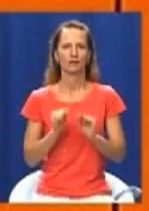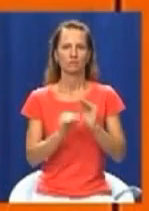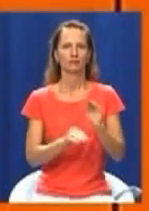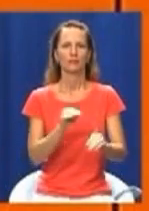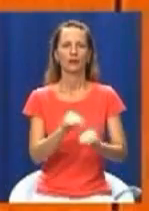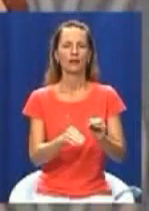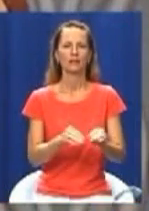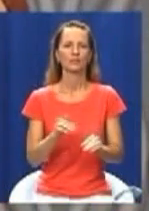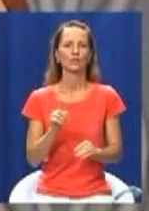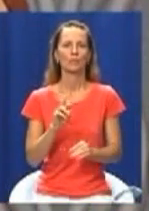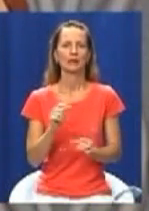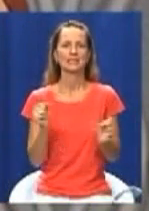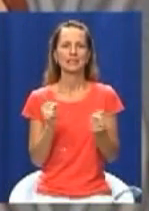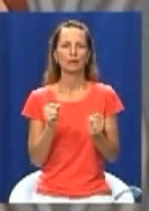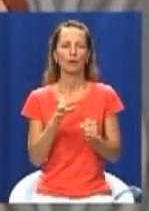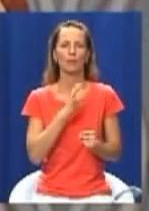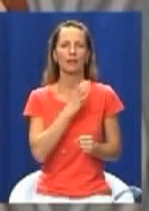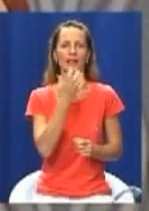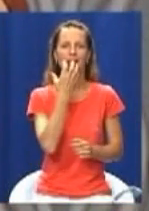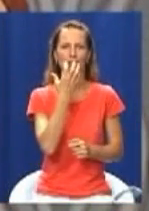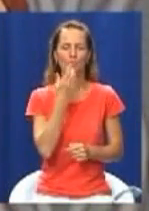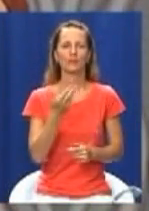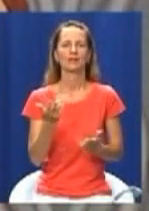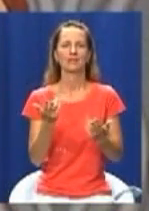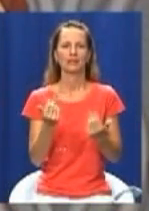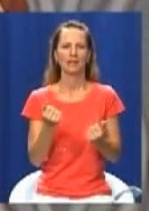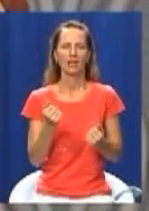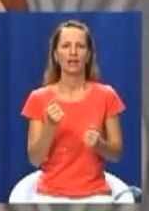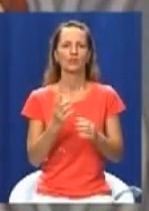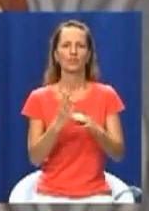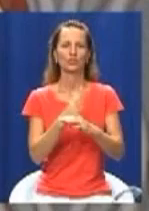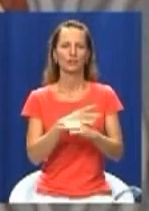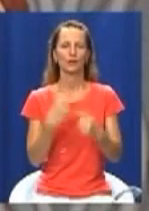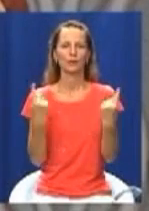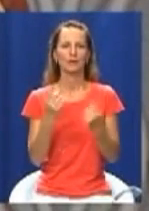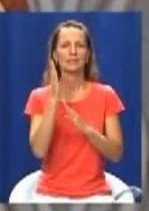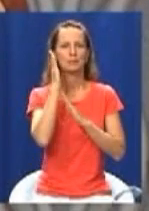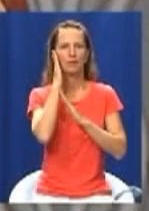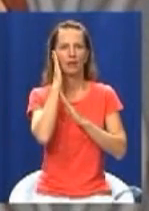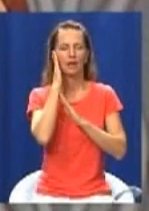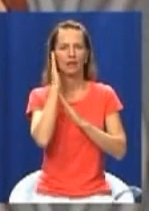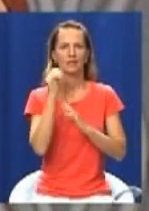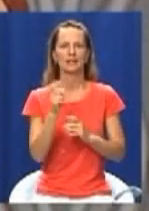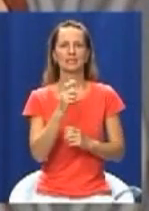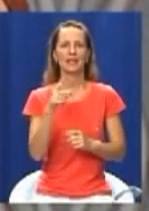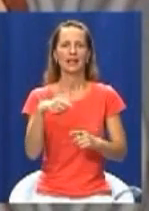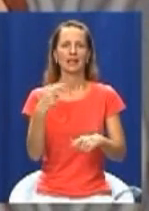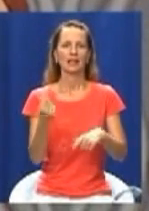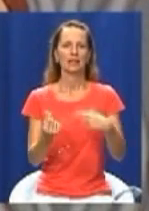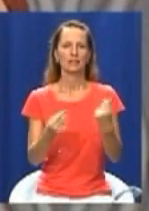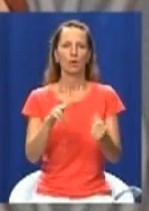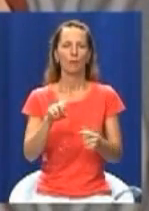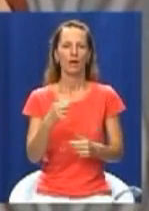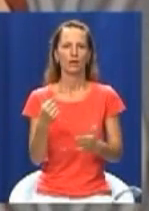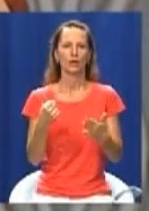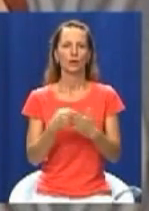покласти. Так, щоб взимку було дуже тепло. Так, дійсно, їжаки зазвичай сплять з листопада по